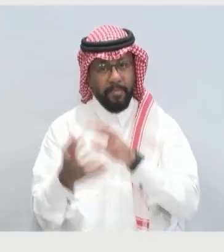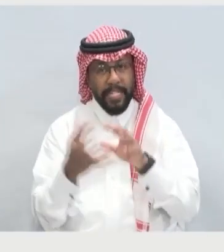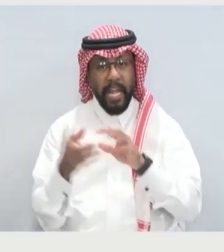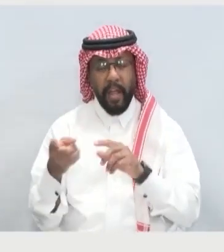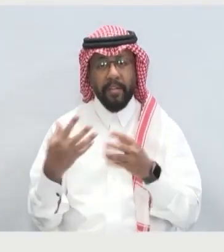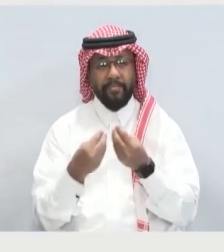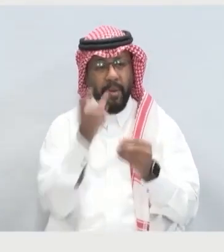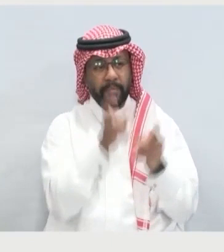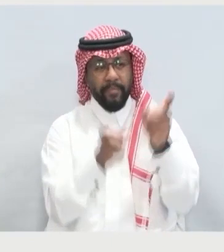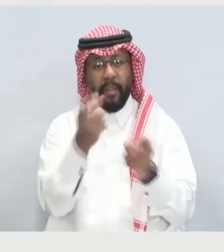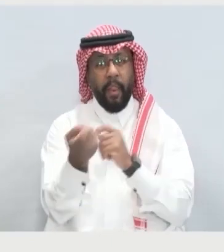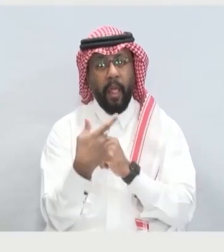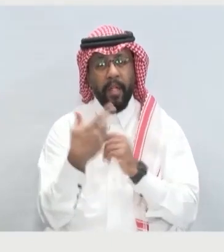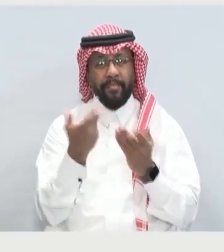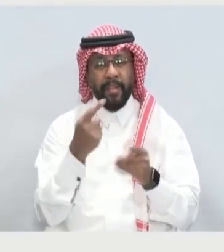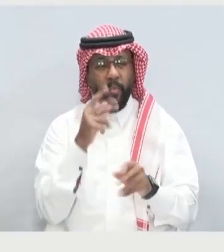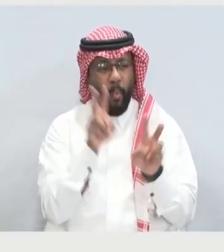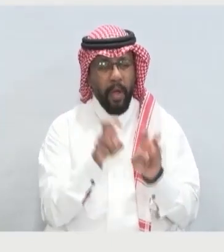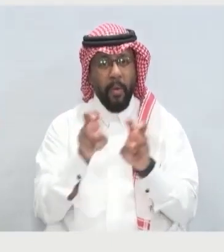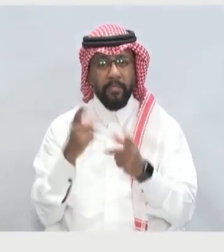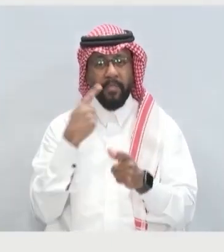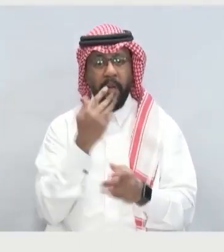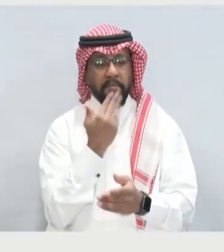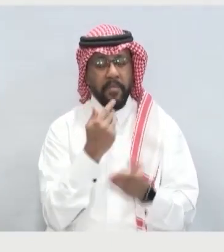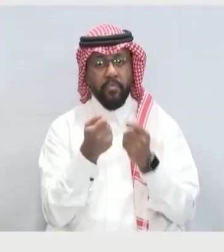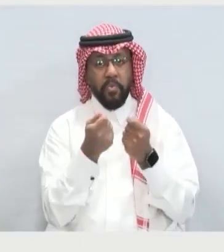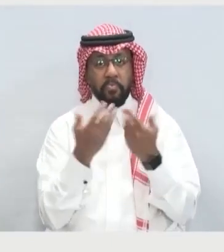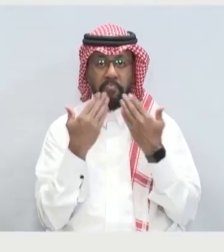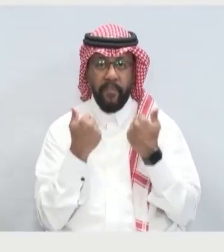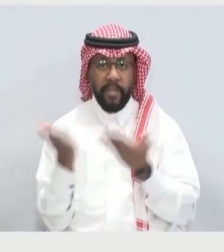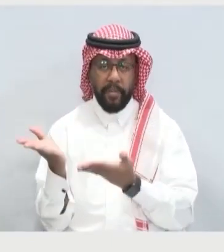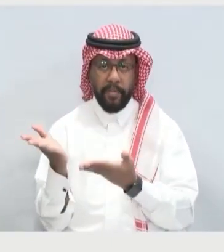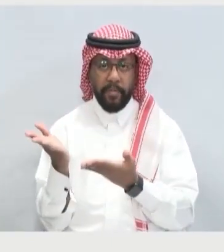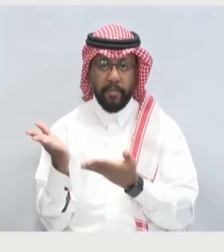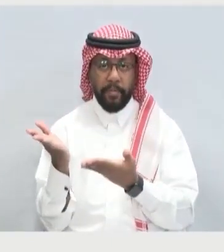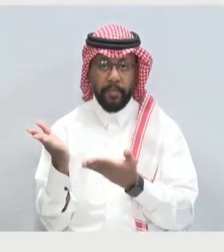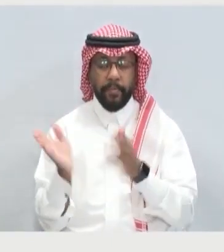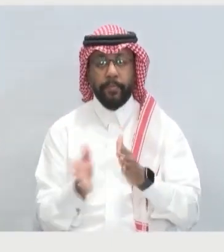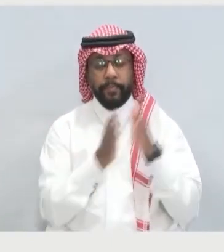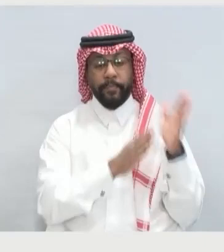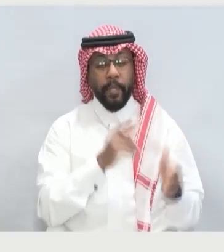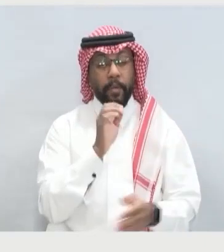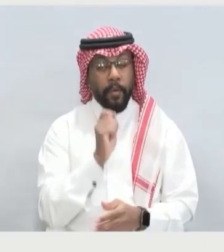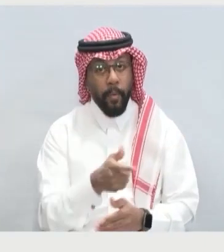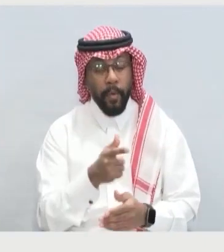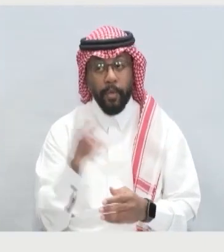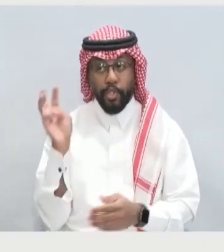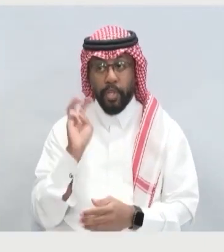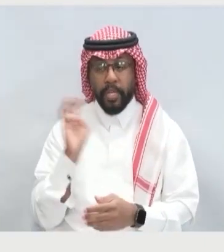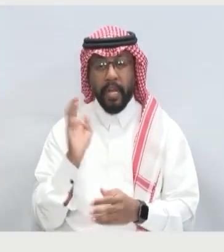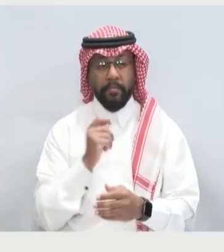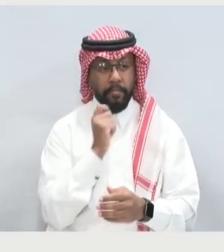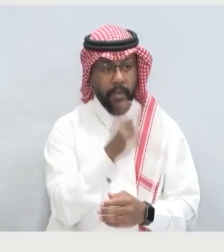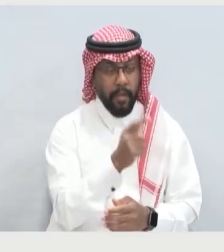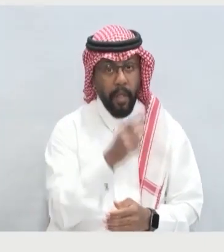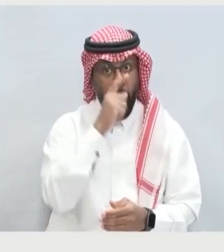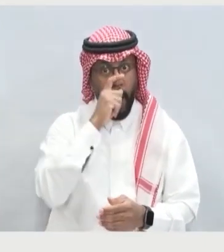لدى الشخص الاخر اما بالافلاس او غيره وبما ان الذم مديه لا تسدد جميع الشركات احيانا من